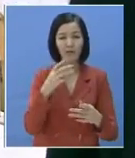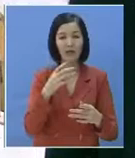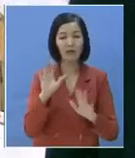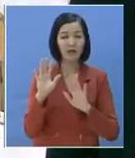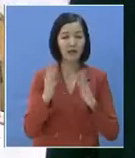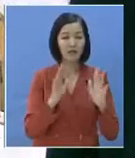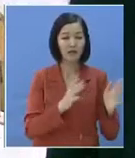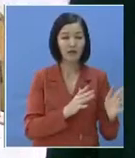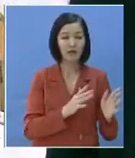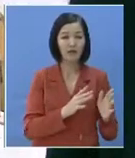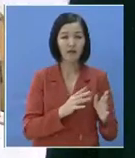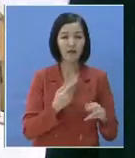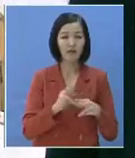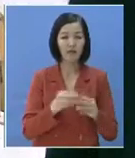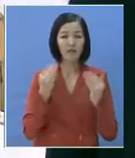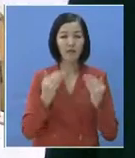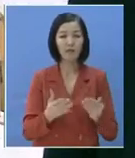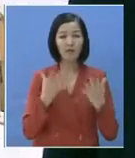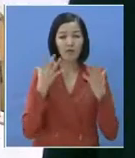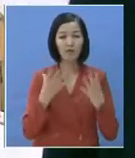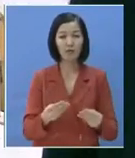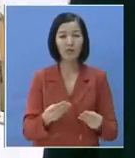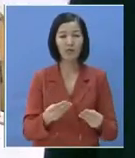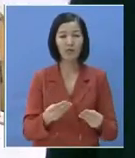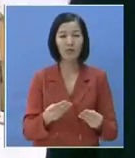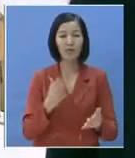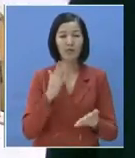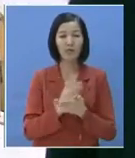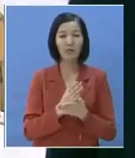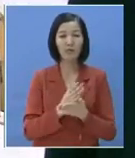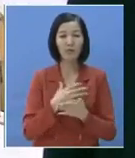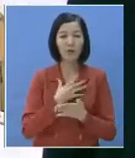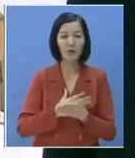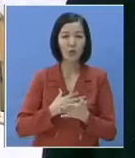садов. Это все на сегодняшний день